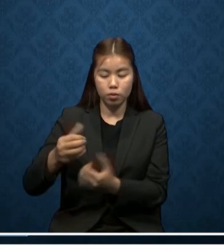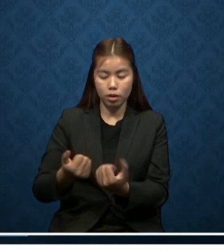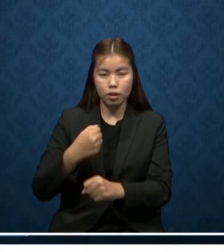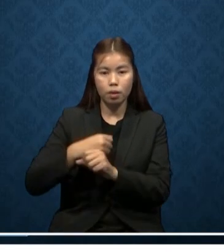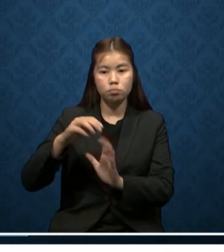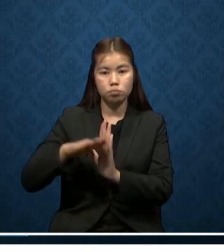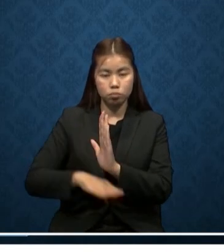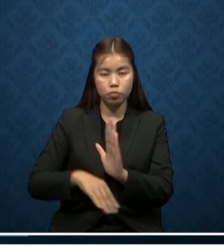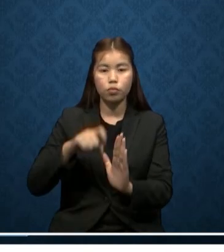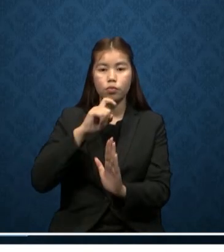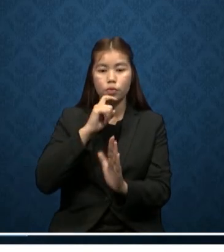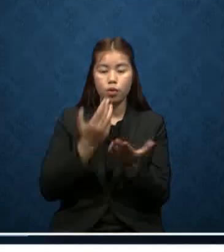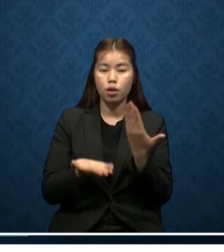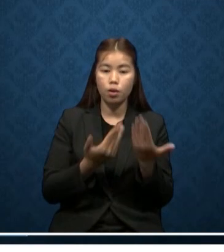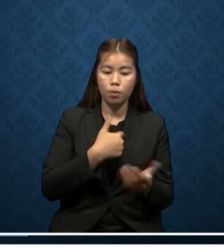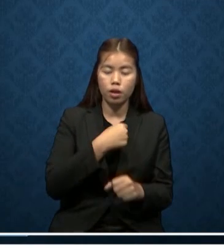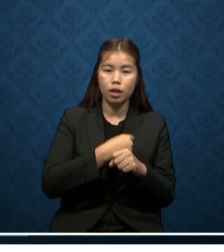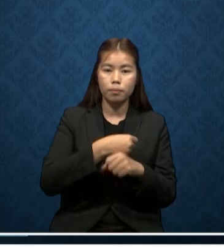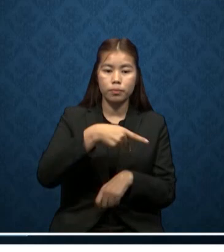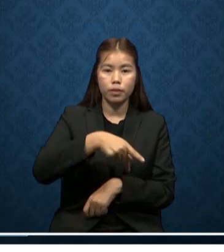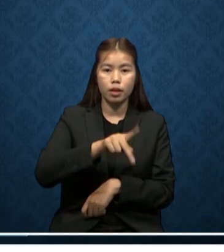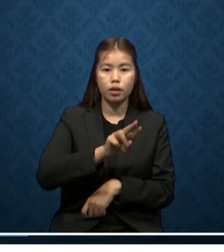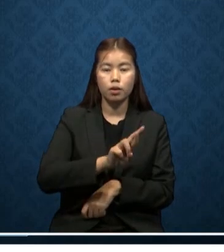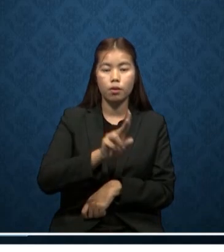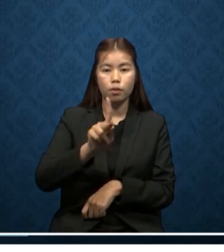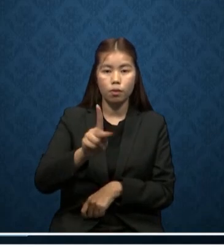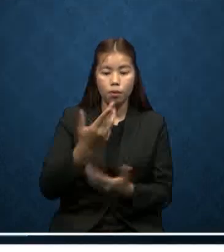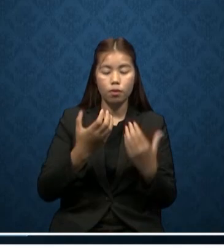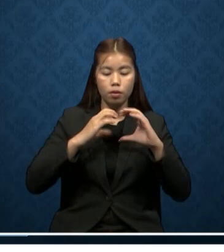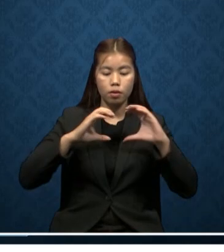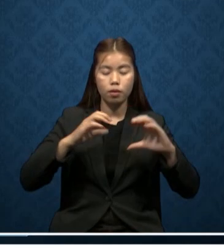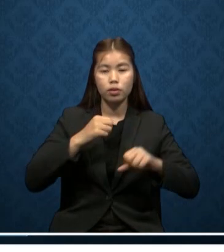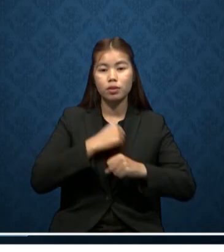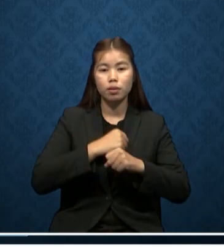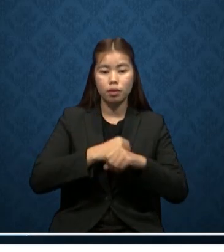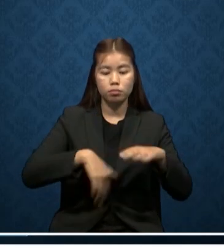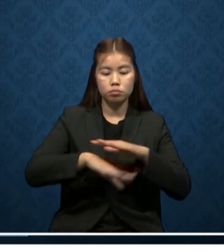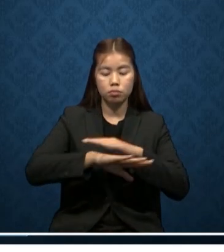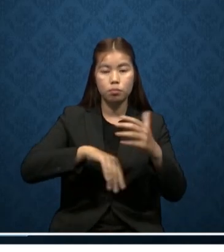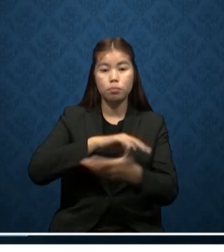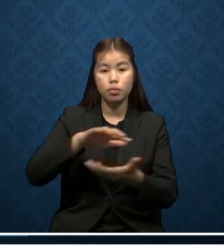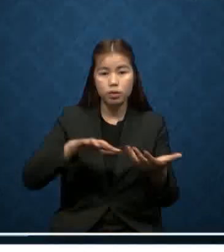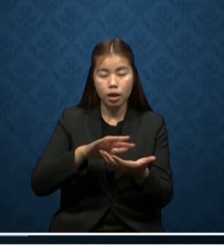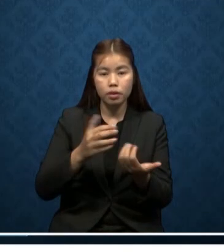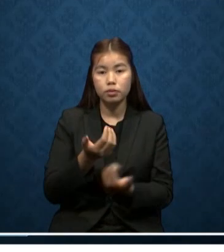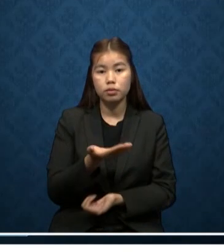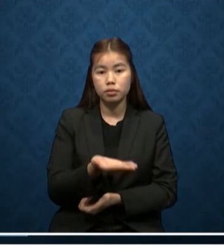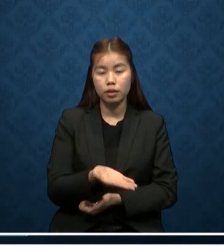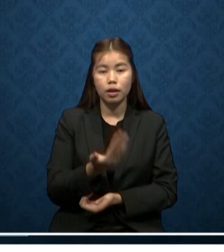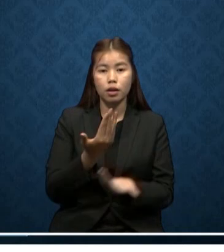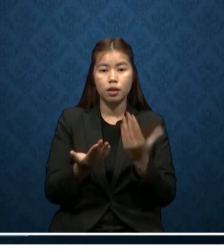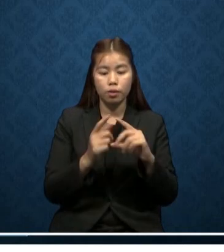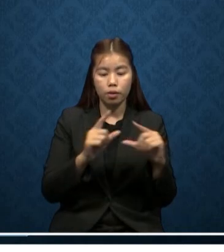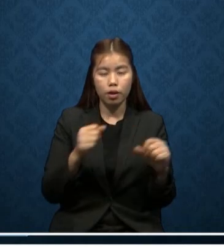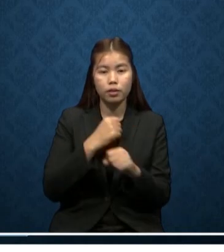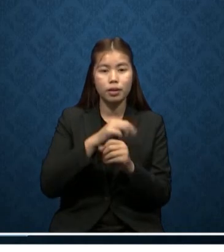บัตตามพระราชกิจฎีกาการบริหารราชการเชิงพื้นที่แบบรการนะโดยเฉพาะเรื่องการจัด